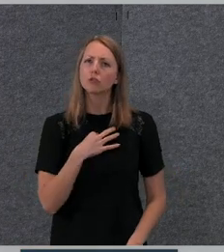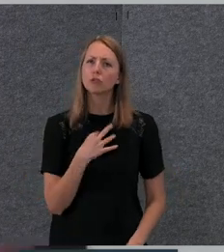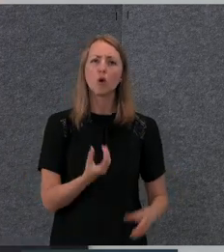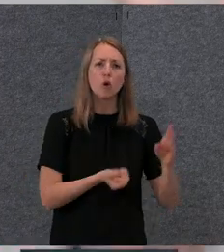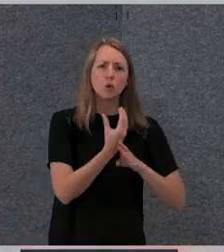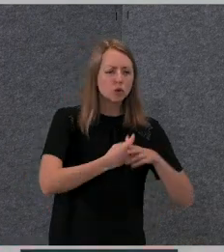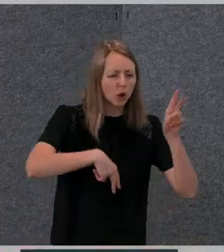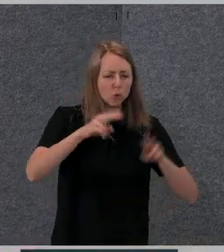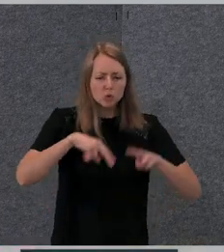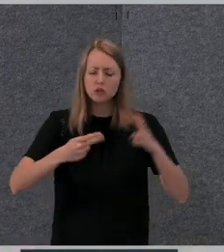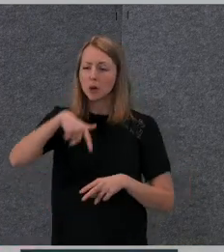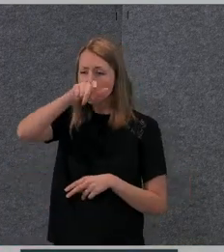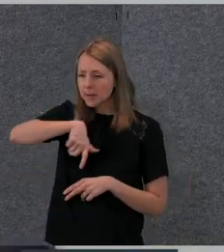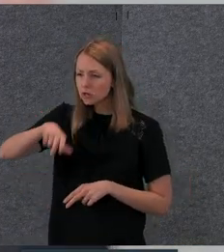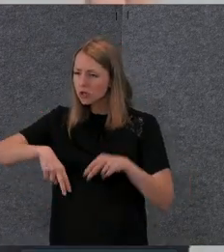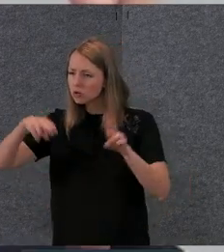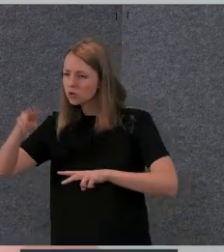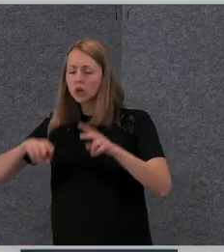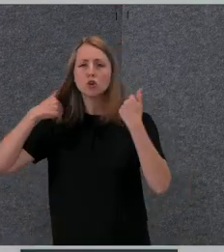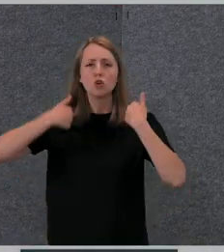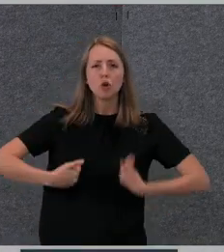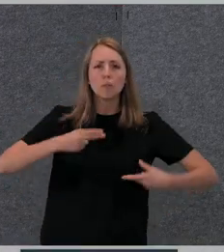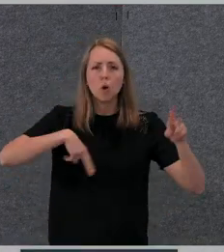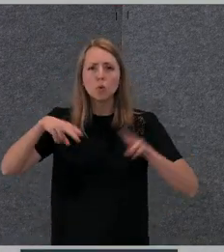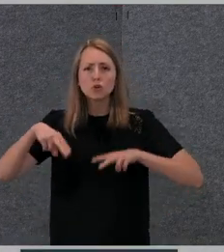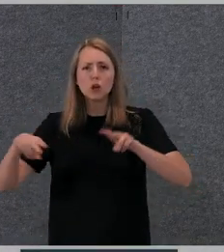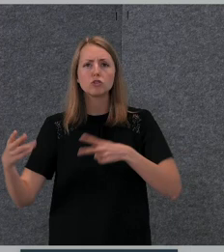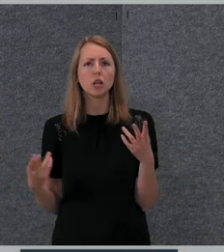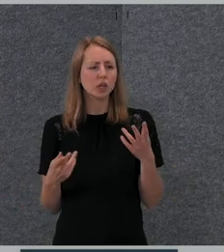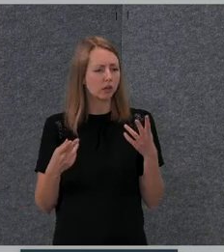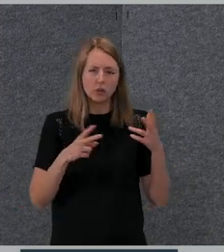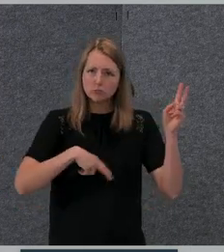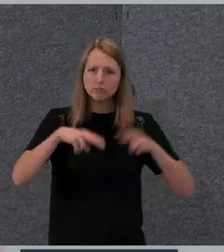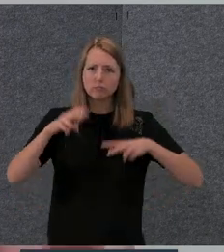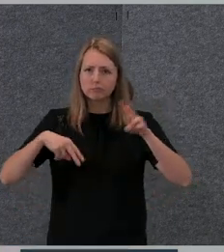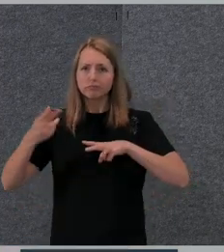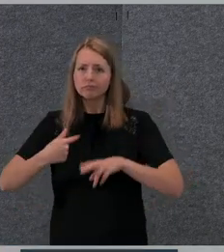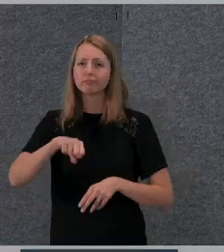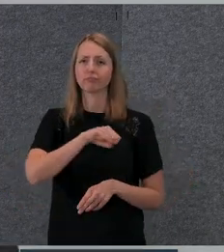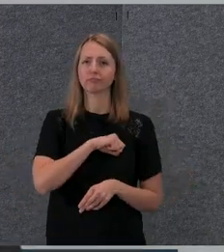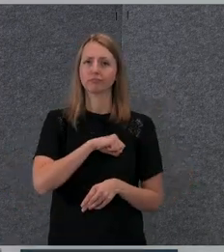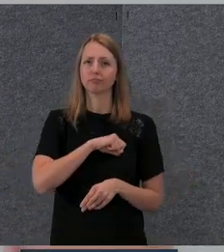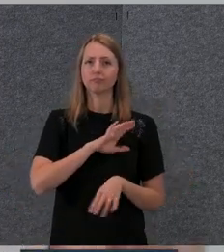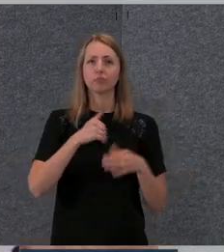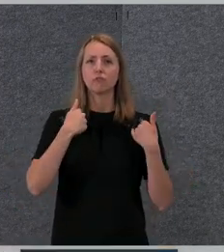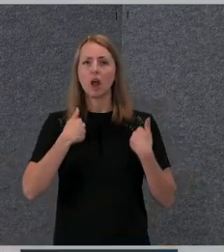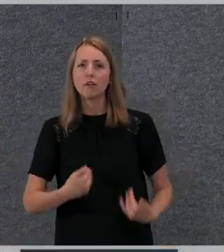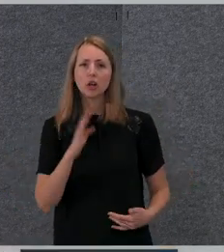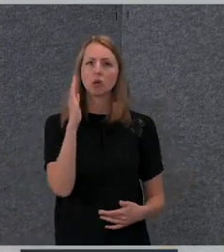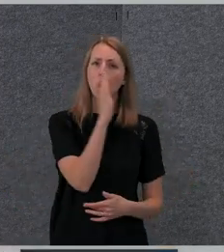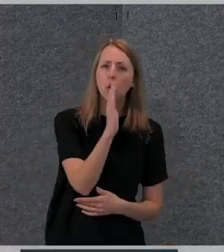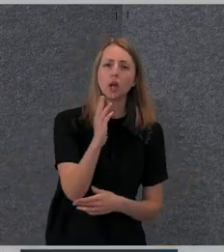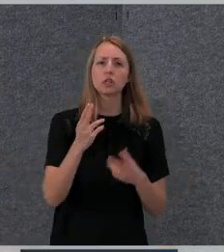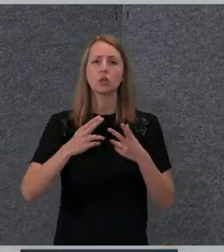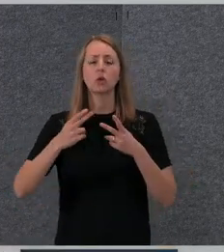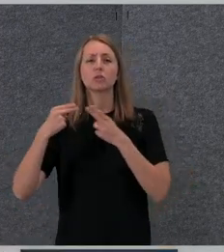Art, persönlicher Art, körperlicher Art, der Orientierung, der Verhaltensweisen, der Traditionen